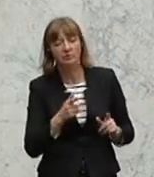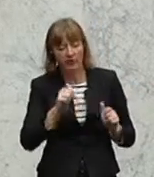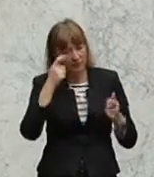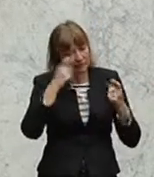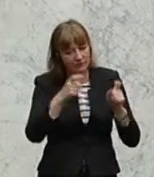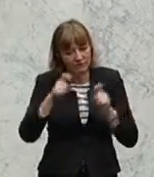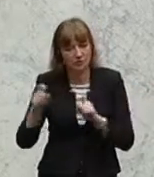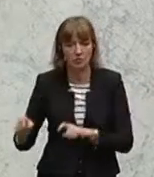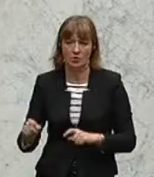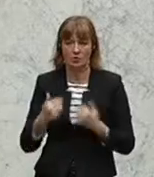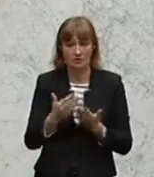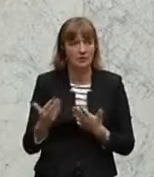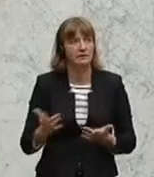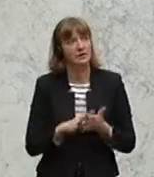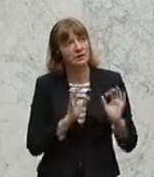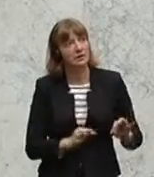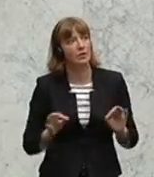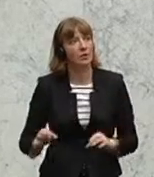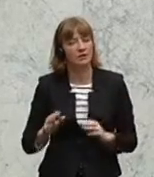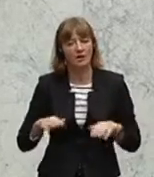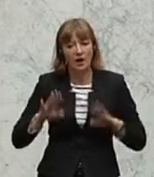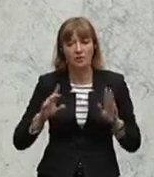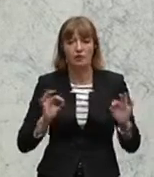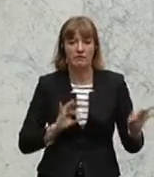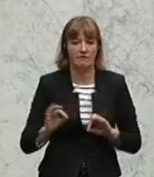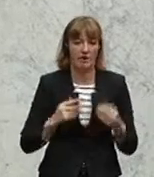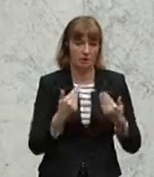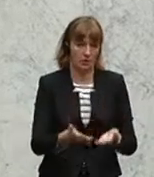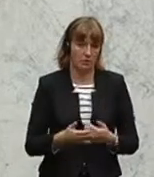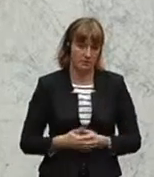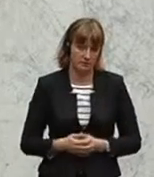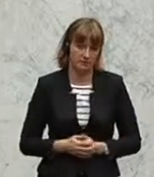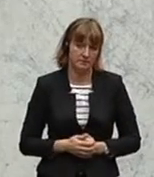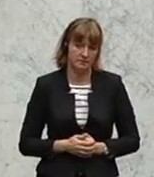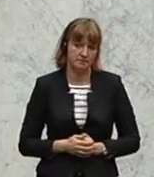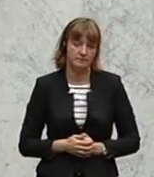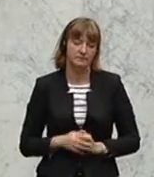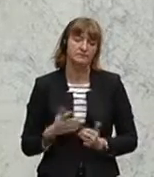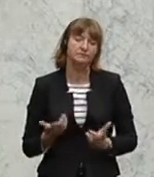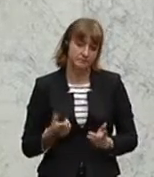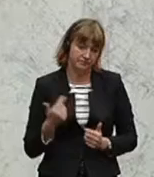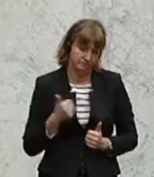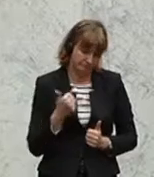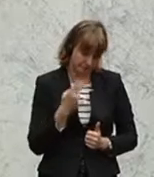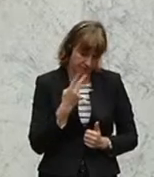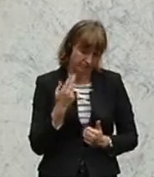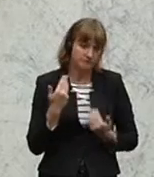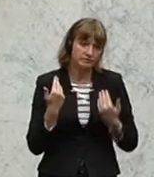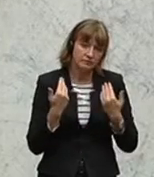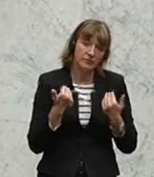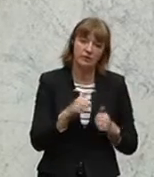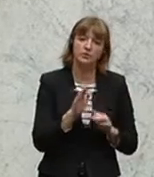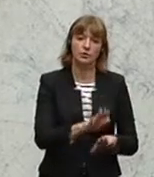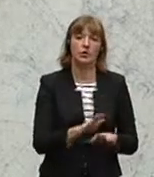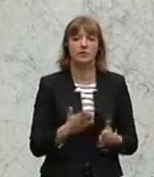versorgt werden können und ein geordnetes Asylverfahren erhalten. Und dazu gehört vor allem auch eine